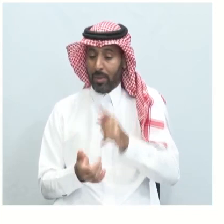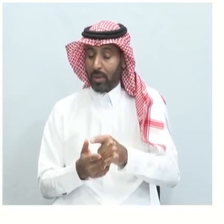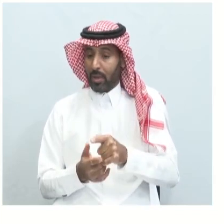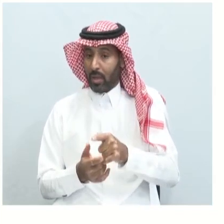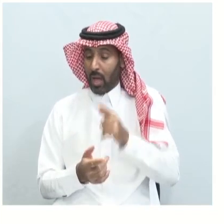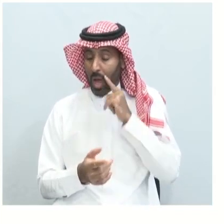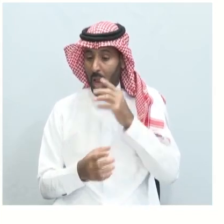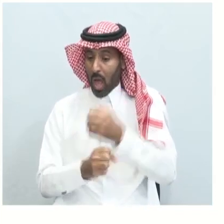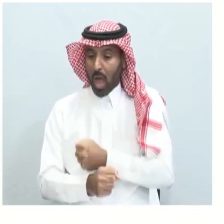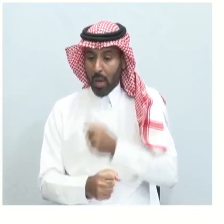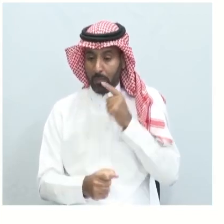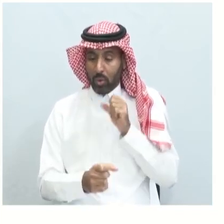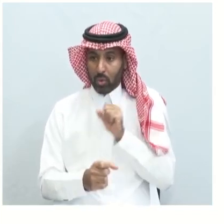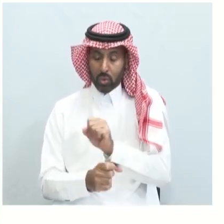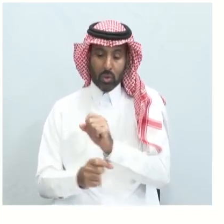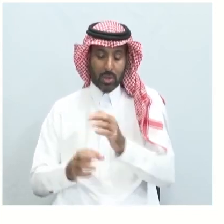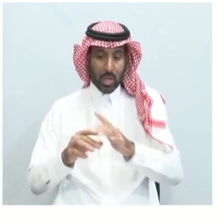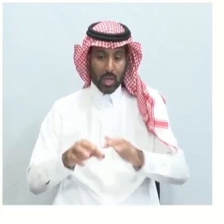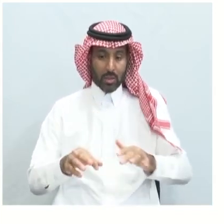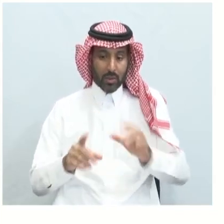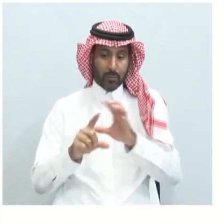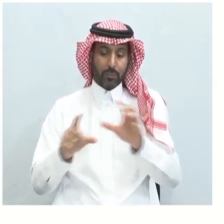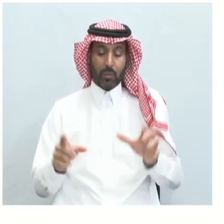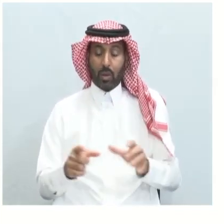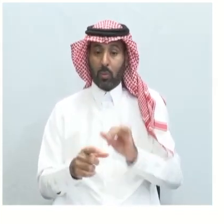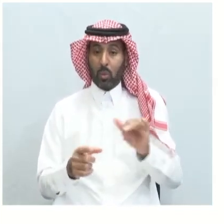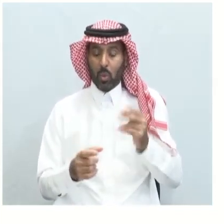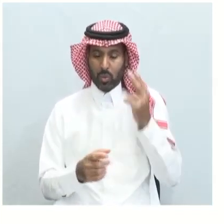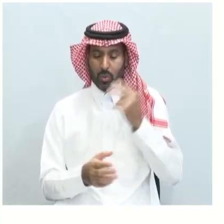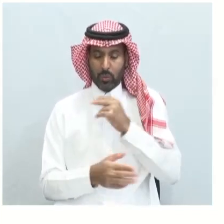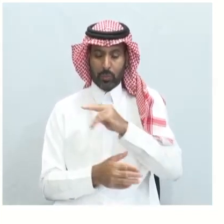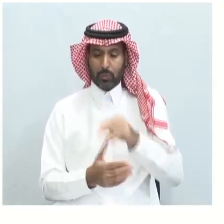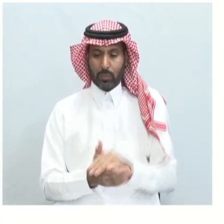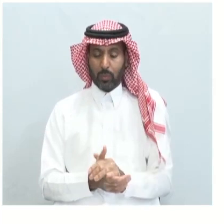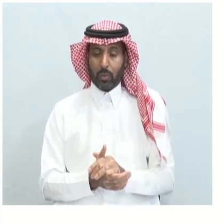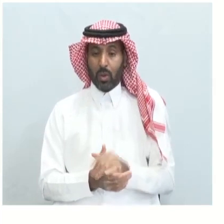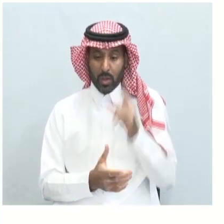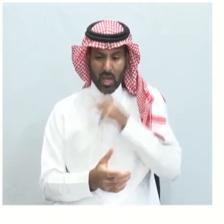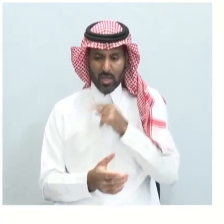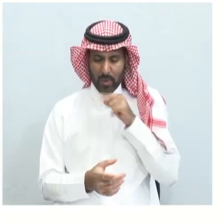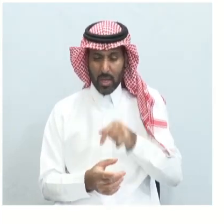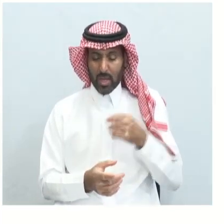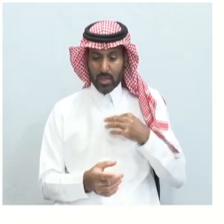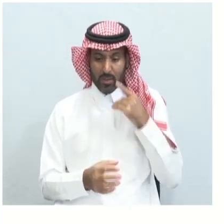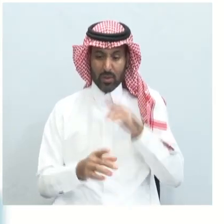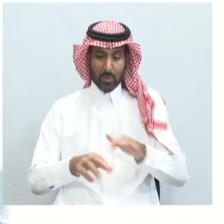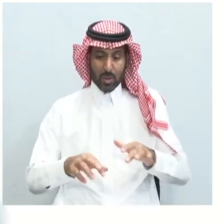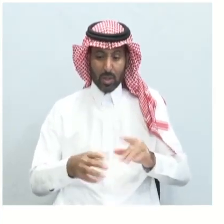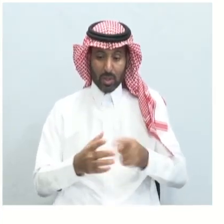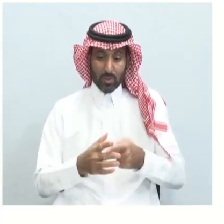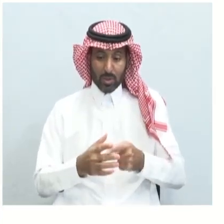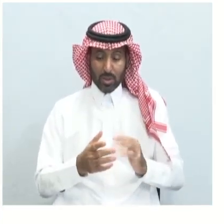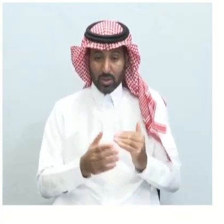الافراد والمؤسس والدول لذلك من من الواجب علينا كمستخدمين للتقنيات الناشئه